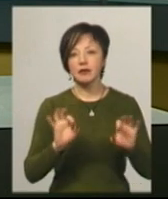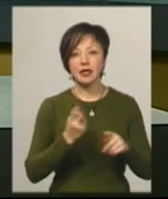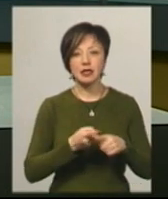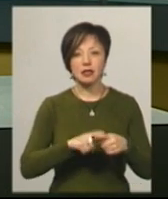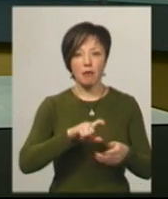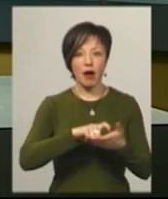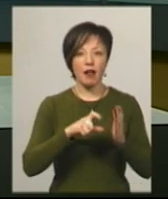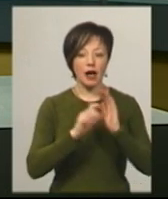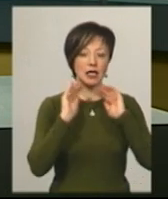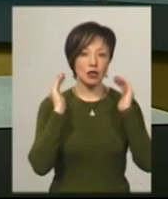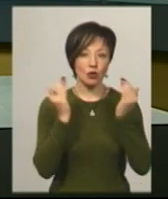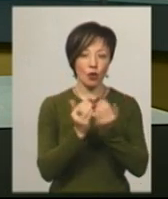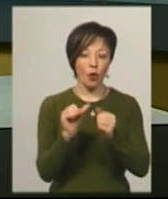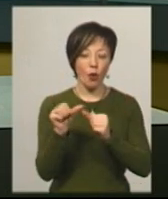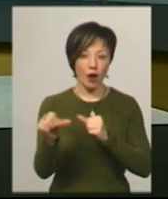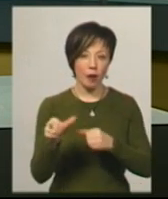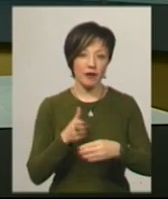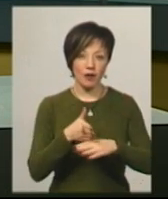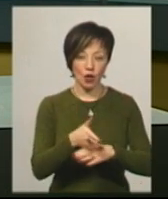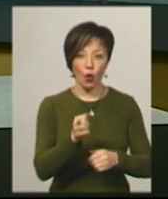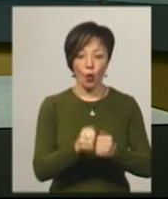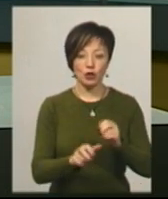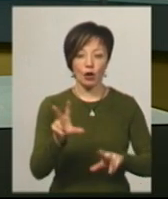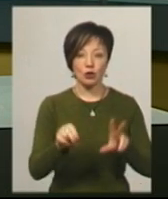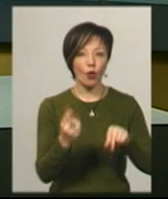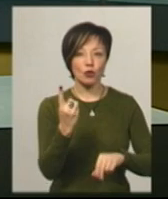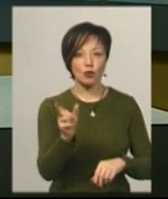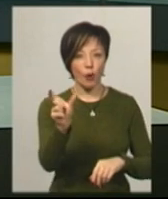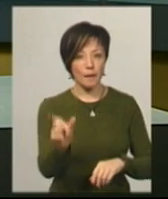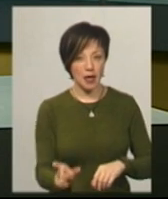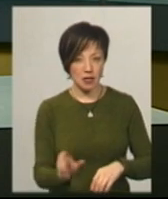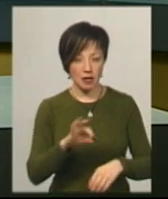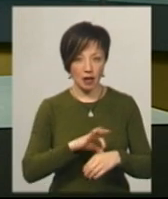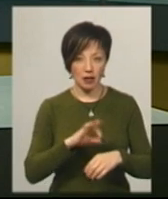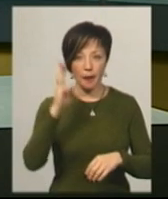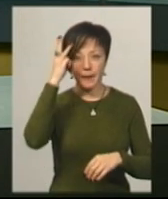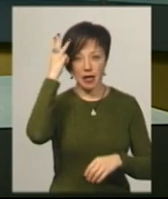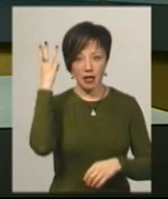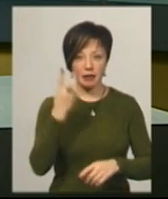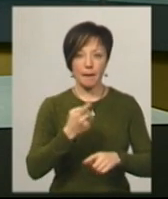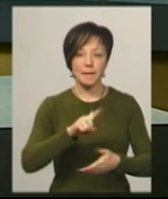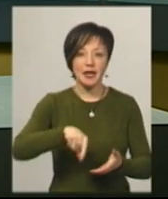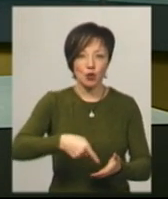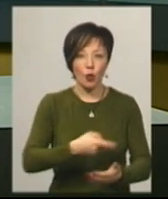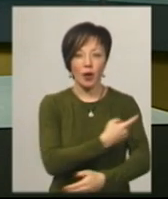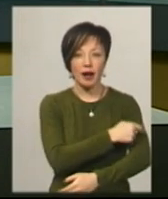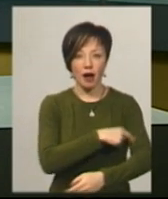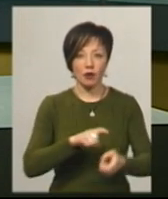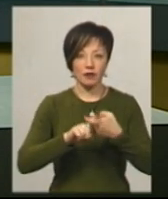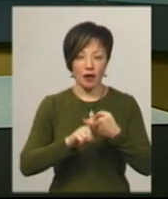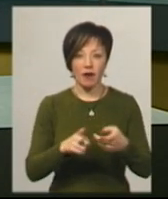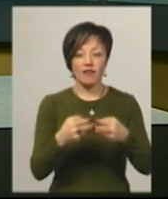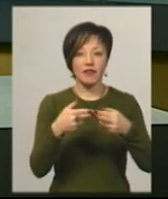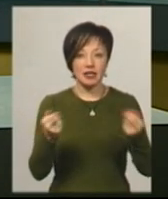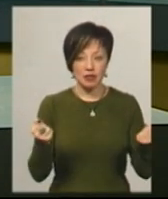палати ізольовані та мають окремий вхід. Кожна розрахована на одного пацієнта. Хмельницьку міську інфекційну лікарню визначено